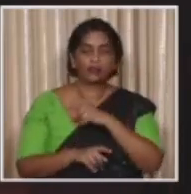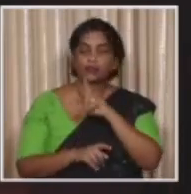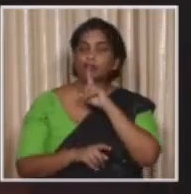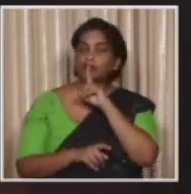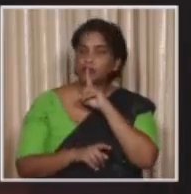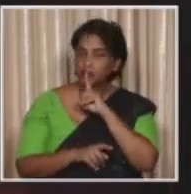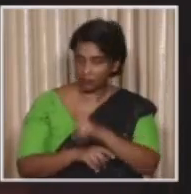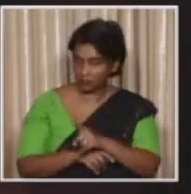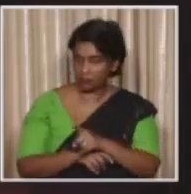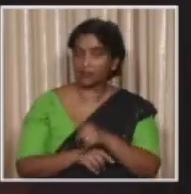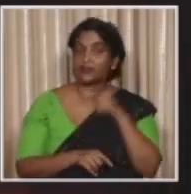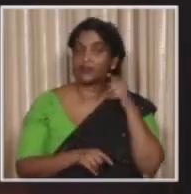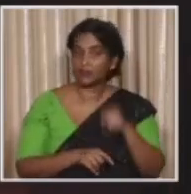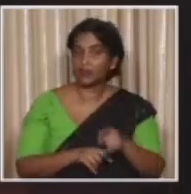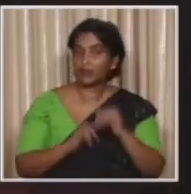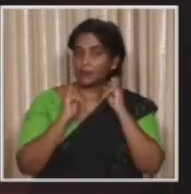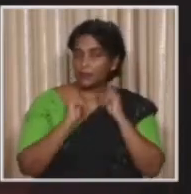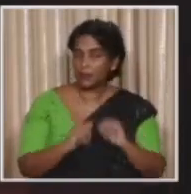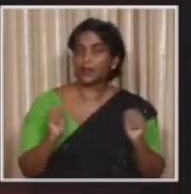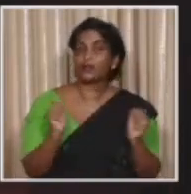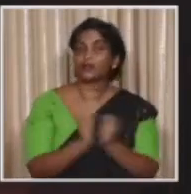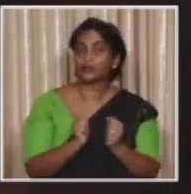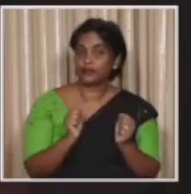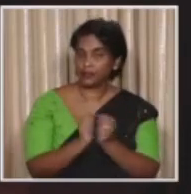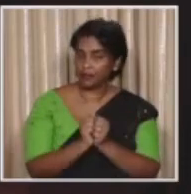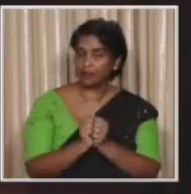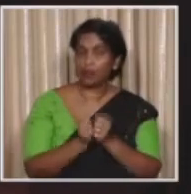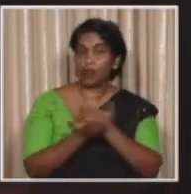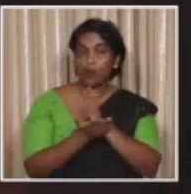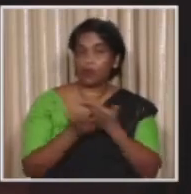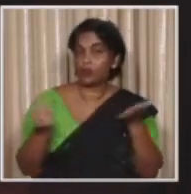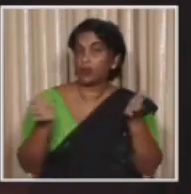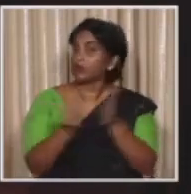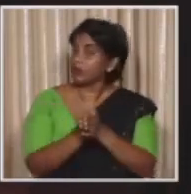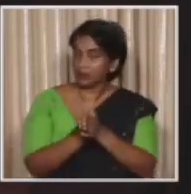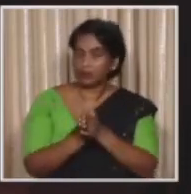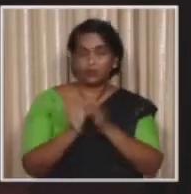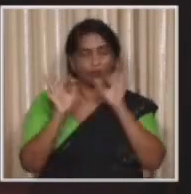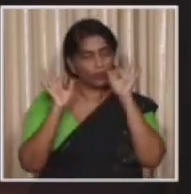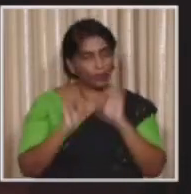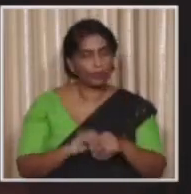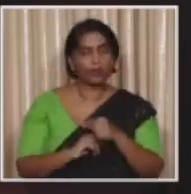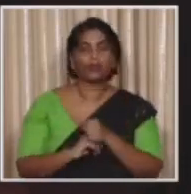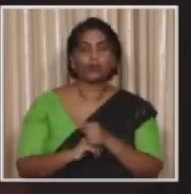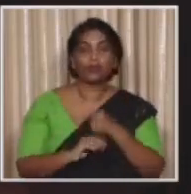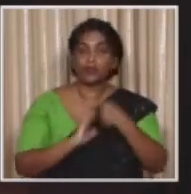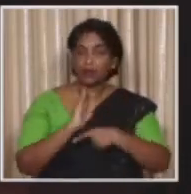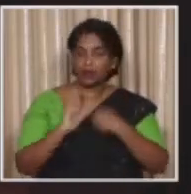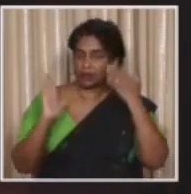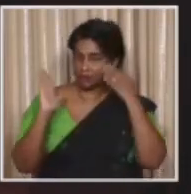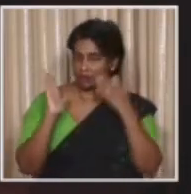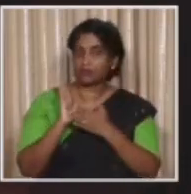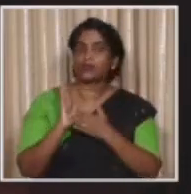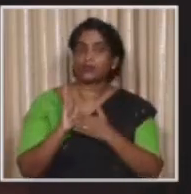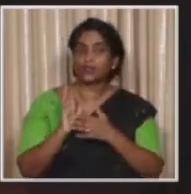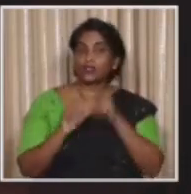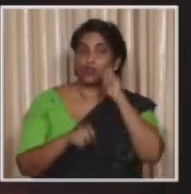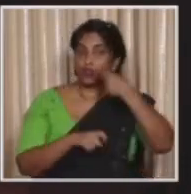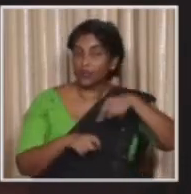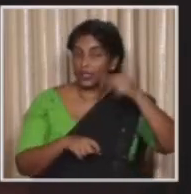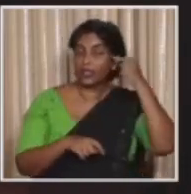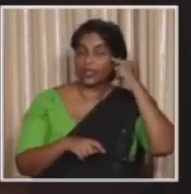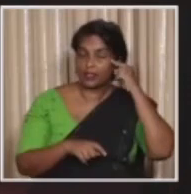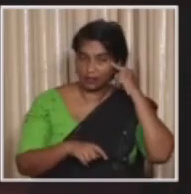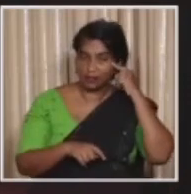කරනවා මේ අධම ක්‍රියාවේ කොටස්කරුවෙක් වෙන්නේ නැතුව රට ගැන හිතලා ජනතාව ගැන